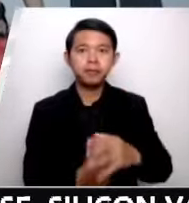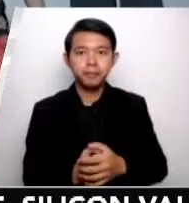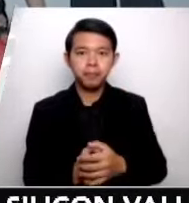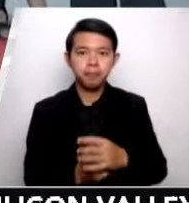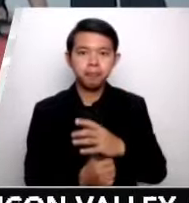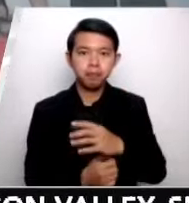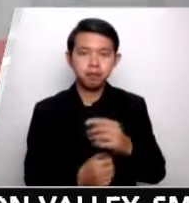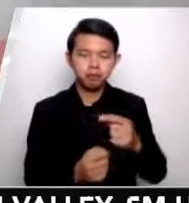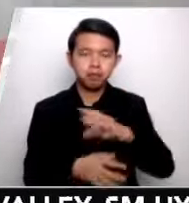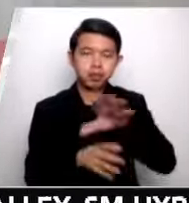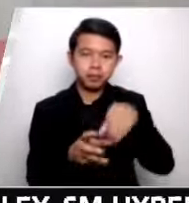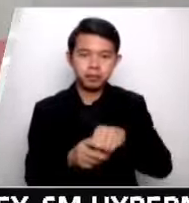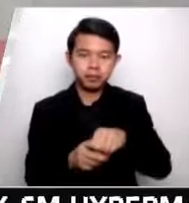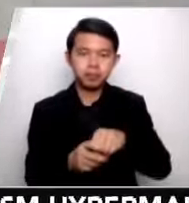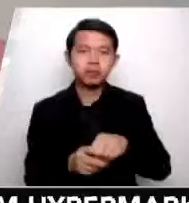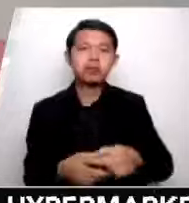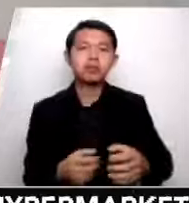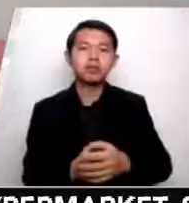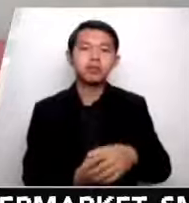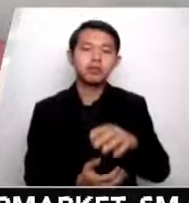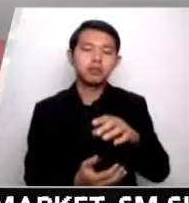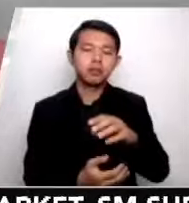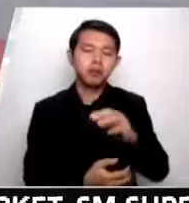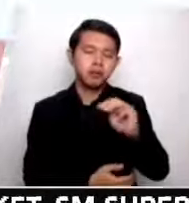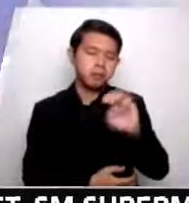isang Mexican music festival next year.